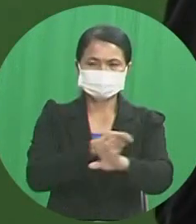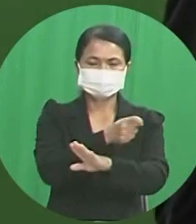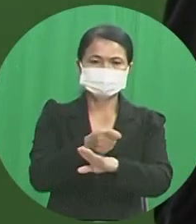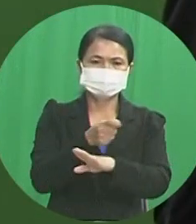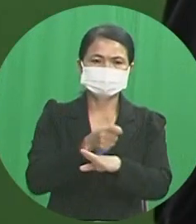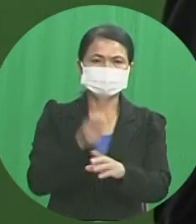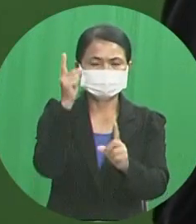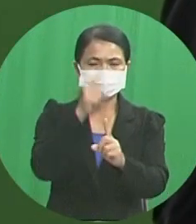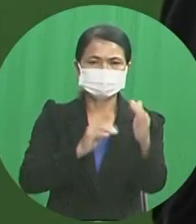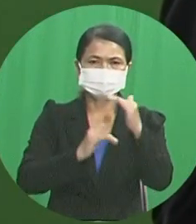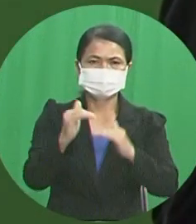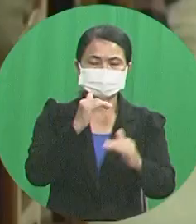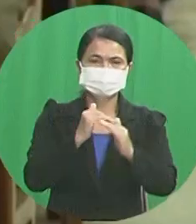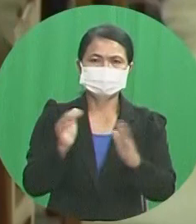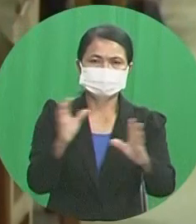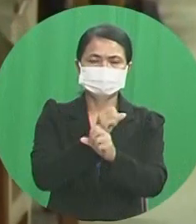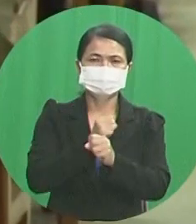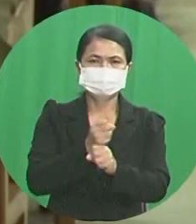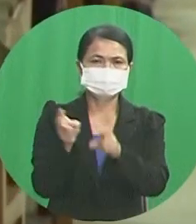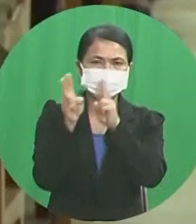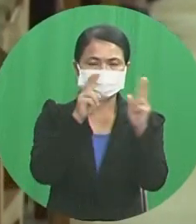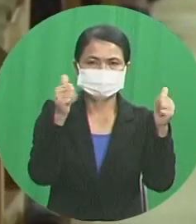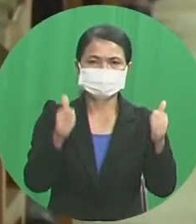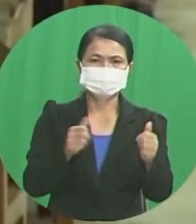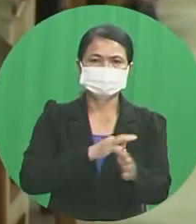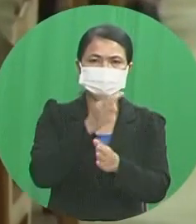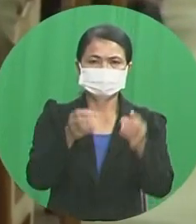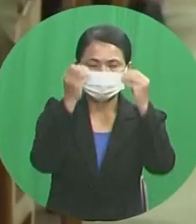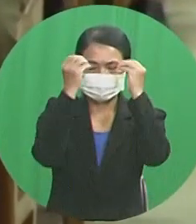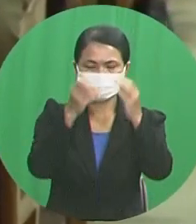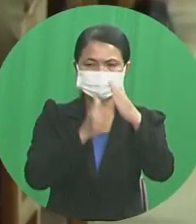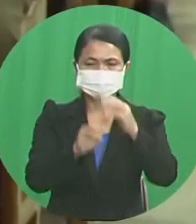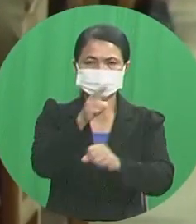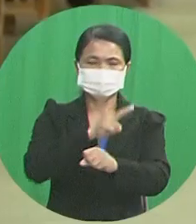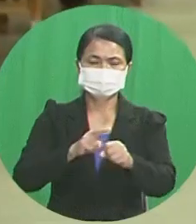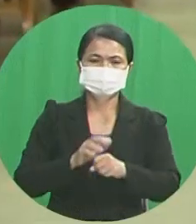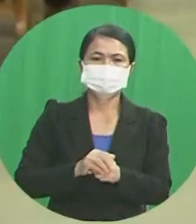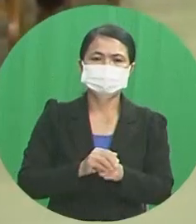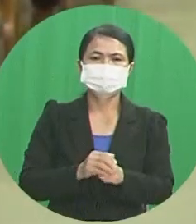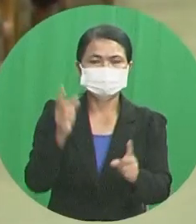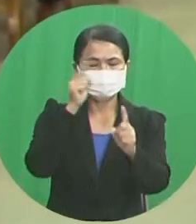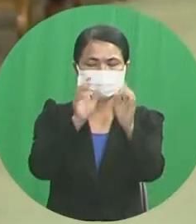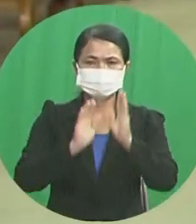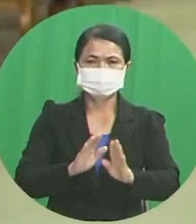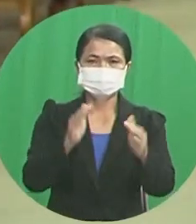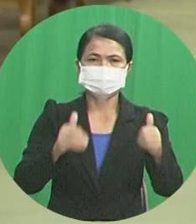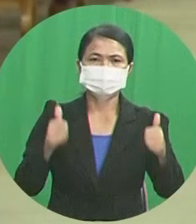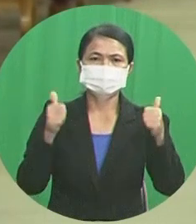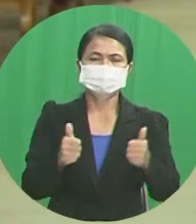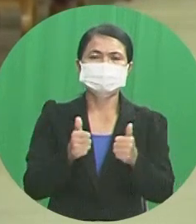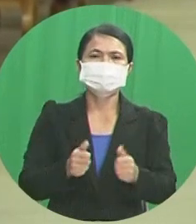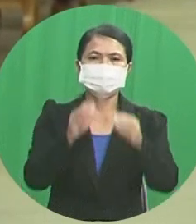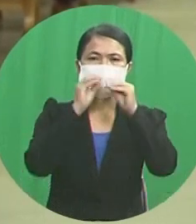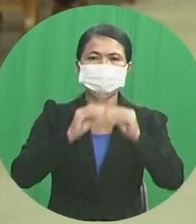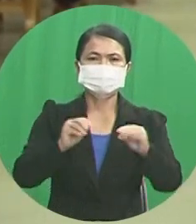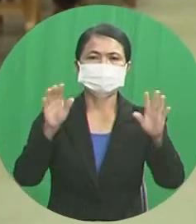ក្នុងទិសដៅកសាងឲ្យបាននូវអភិបាលកិច្ចល្អលើវិស័យព័ត៌មានថ្នាក់ក្រោមជាតិនិងដើម្បីជំរុញប្រសិទ្ធភាពនៃការផ្សព្វ